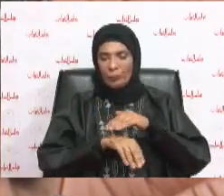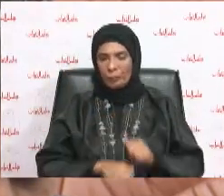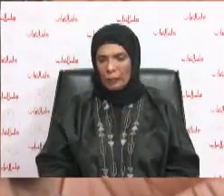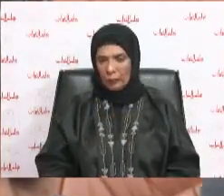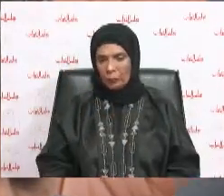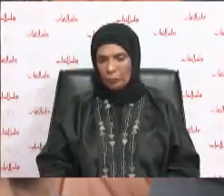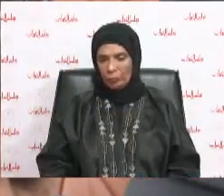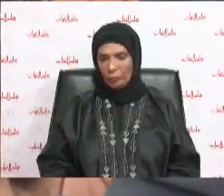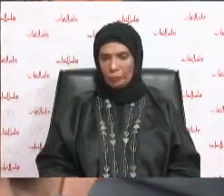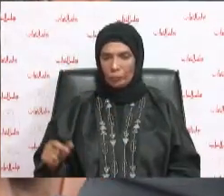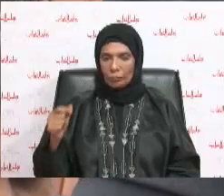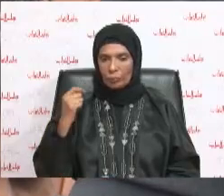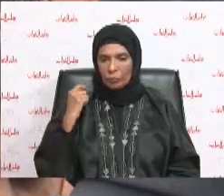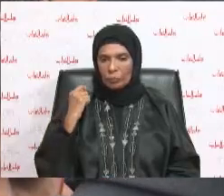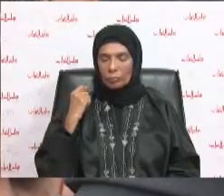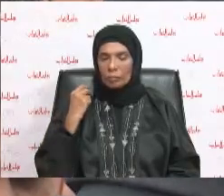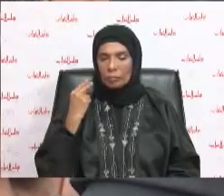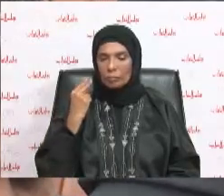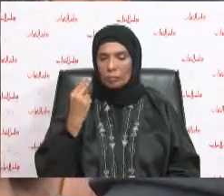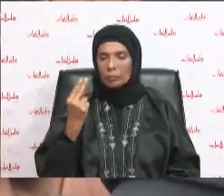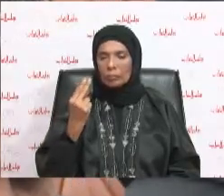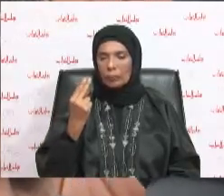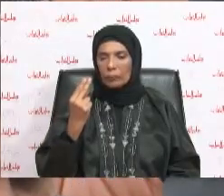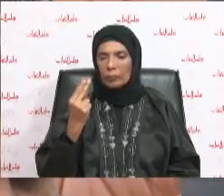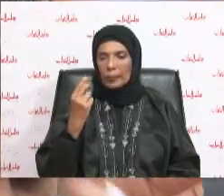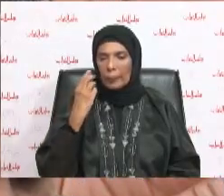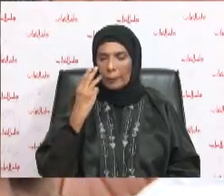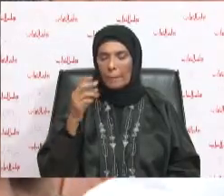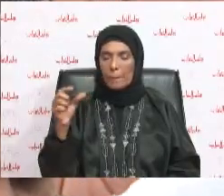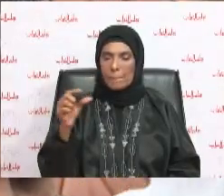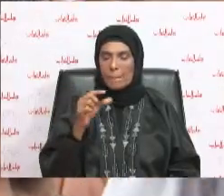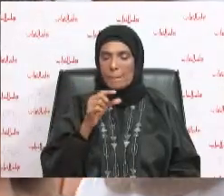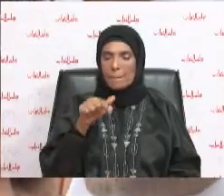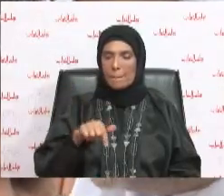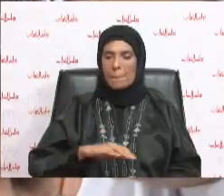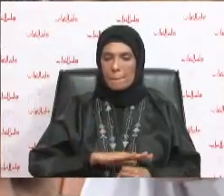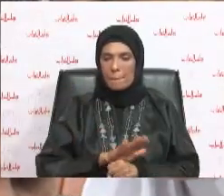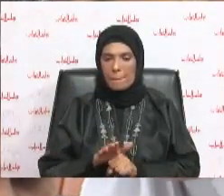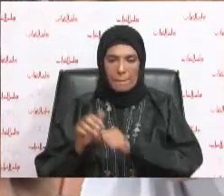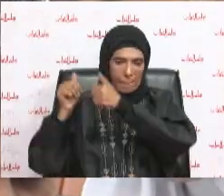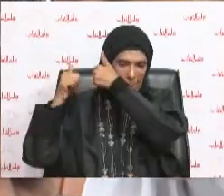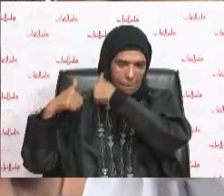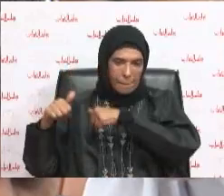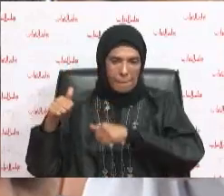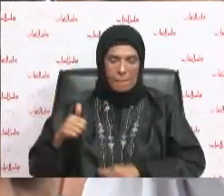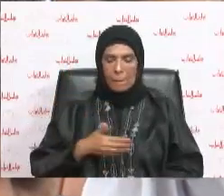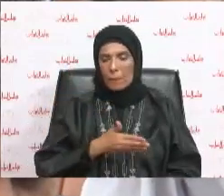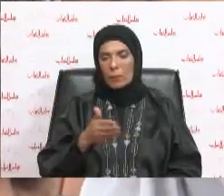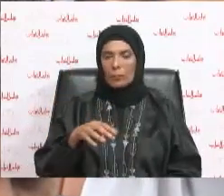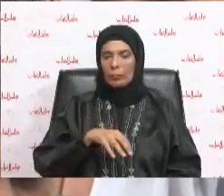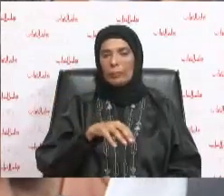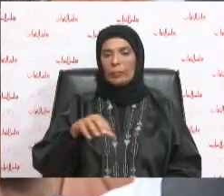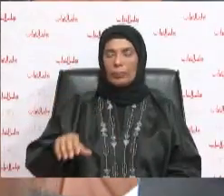يعطونا شهرين ثلاثة. الكل كان في فترة الجائحة أيام الكورونا يتذكر أن كل دولة